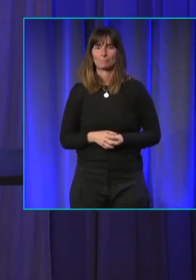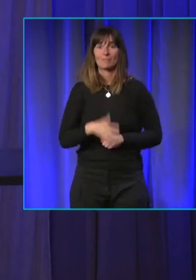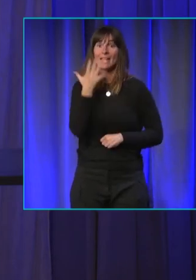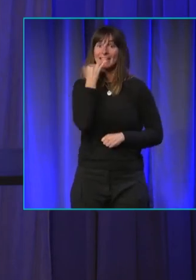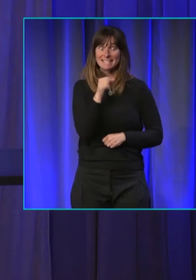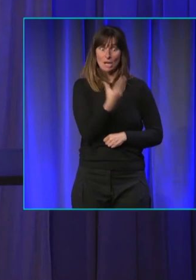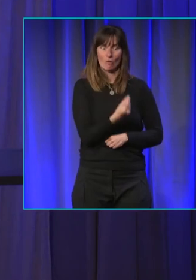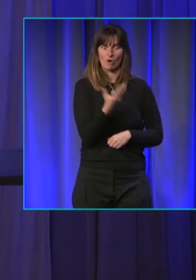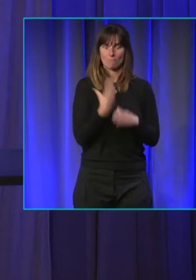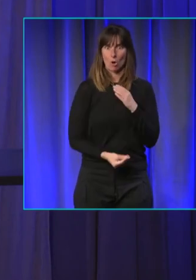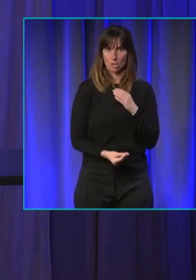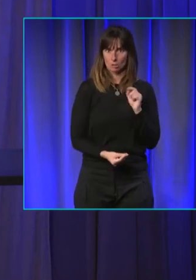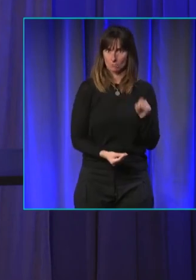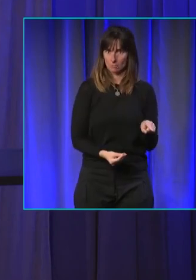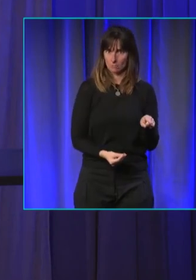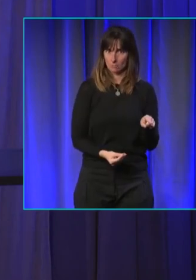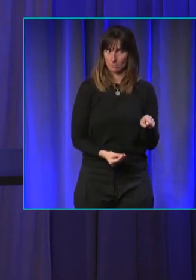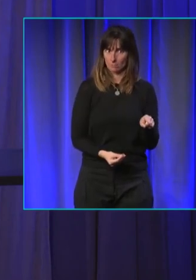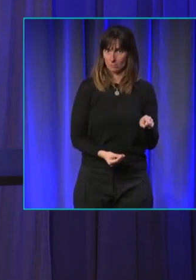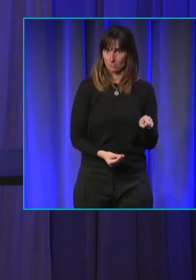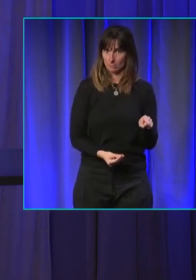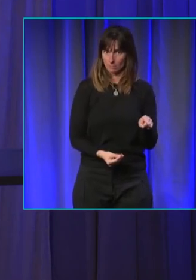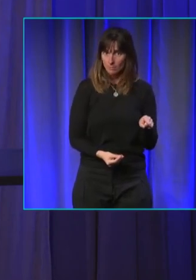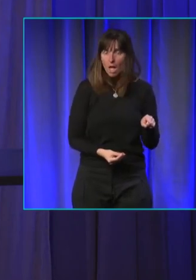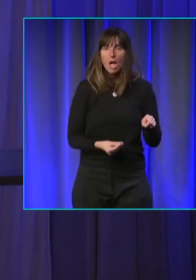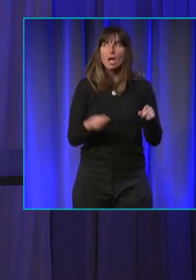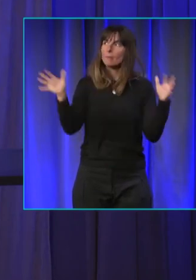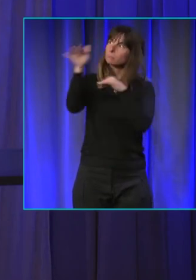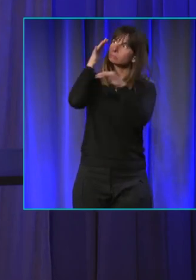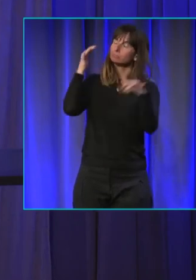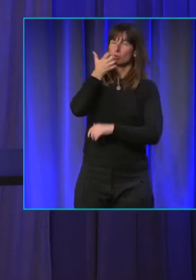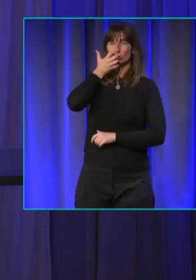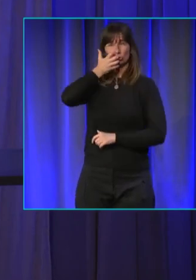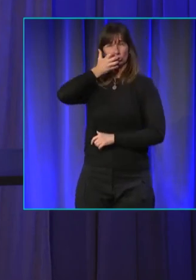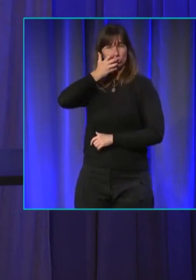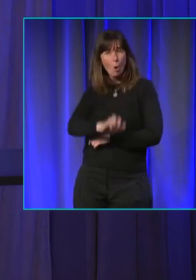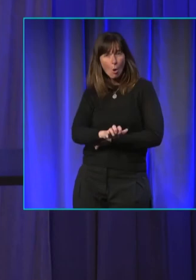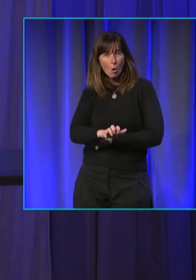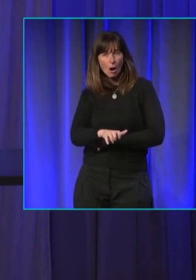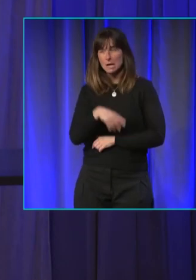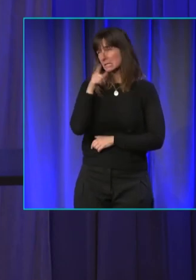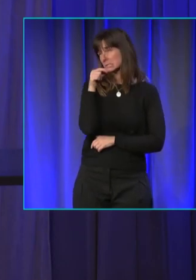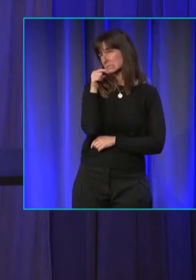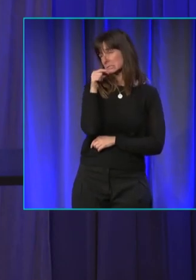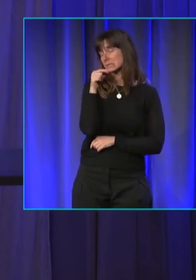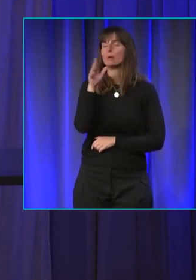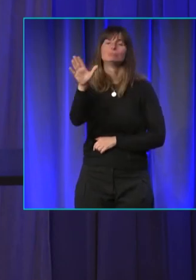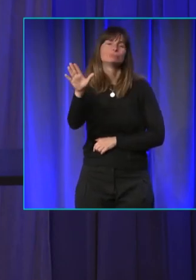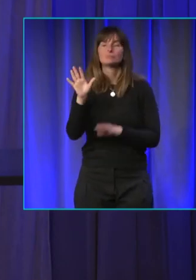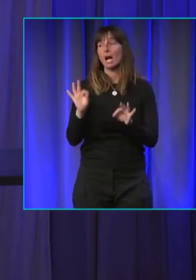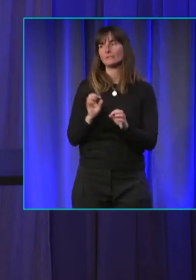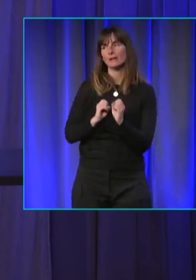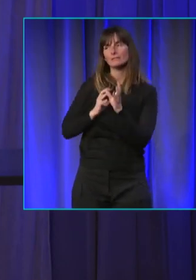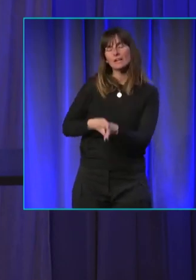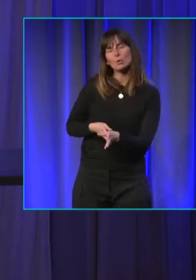ne fait pas ça, s'il fait un effort en pleine chaleur, alors en plus, sur vélo, bon, ça sera peut-être un peu